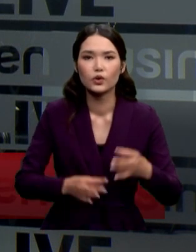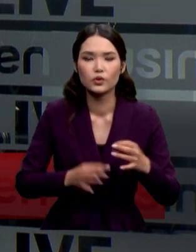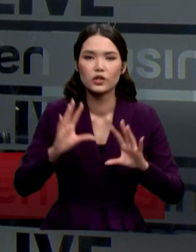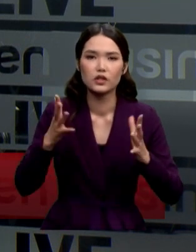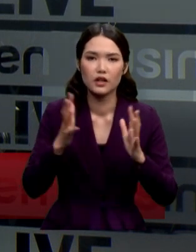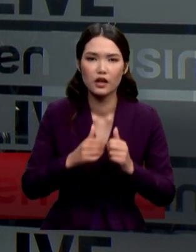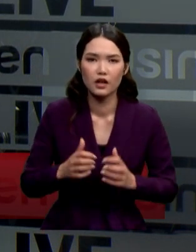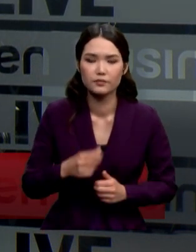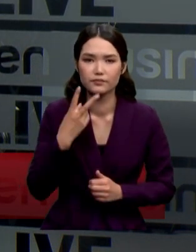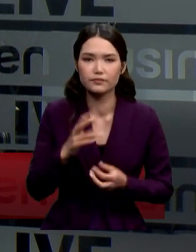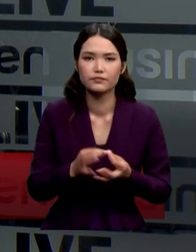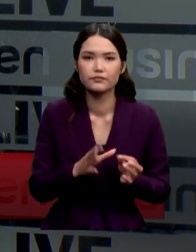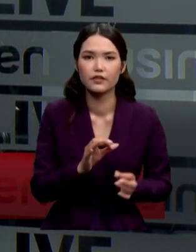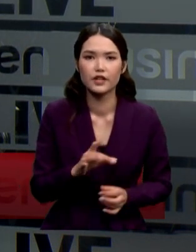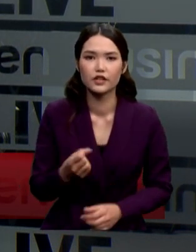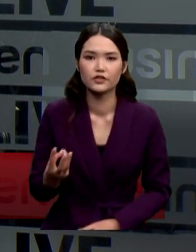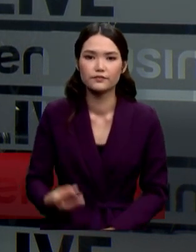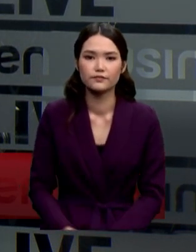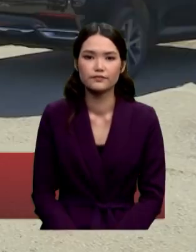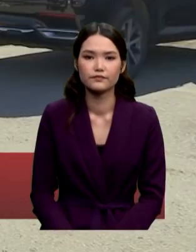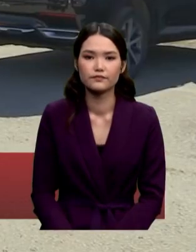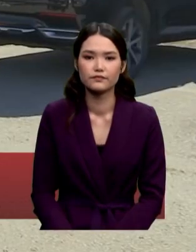ситуации разбирался наш корреспондент Вера Шеллер.